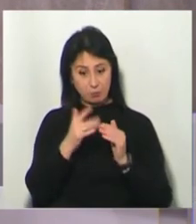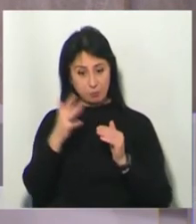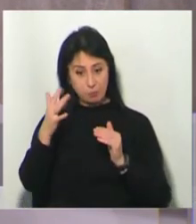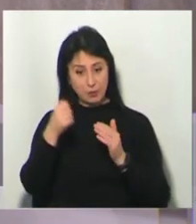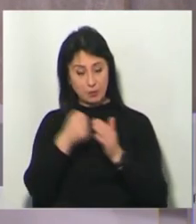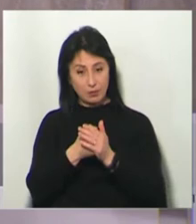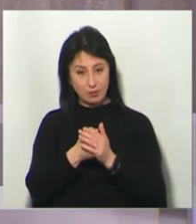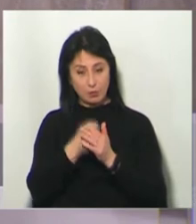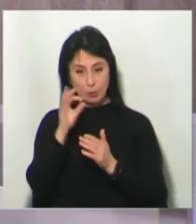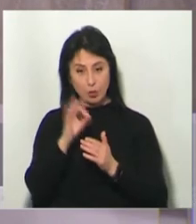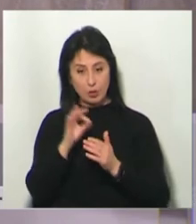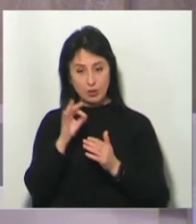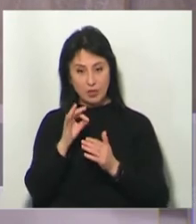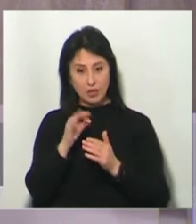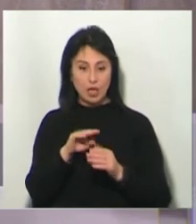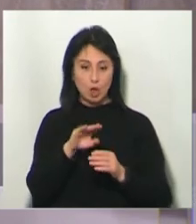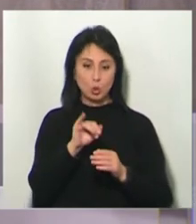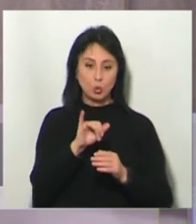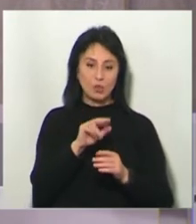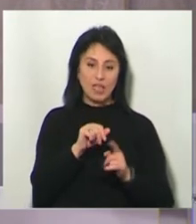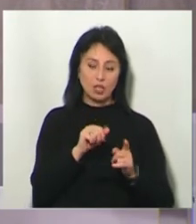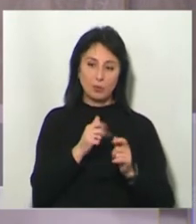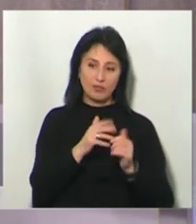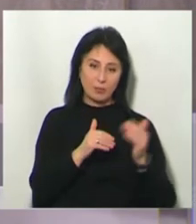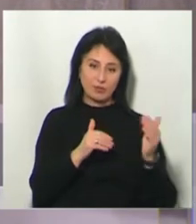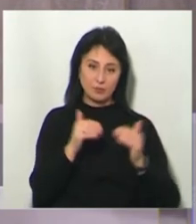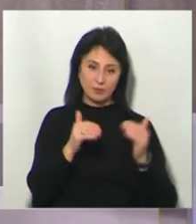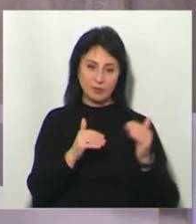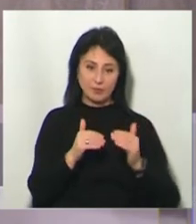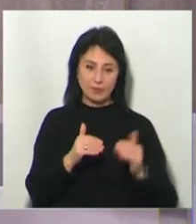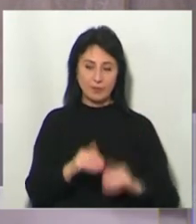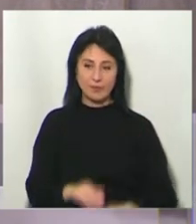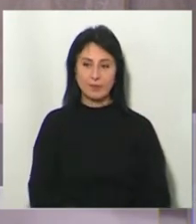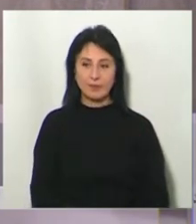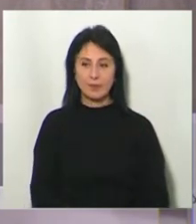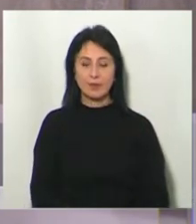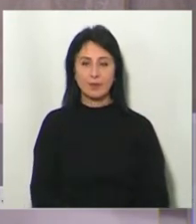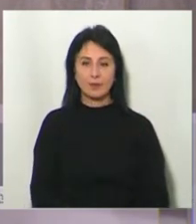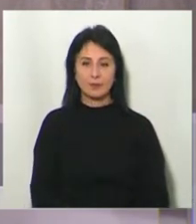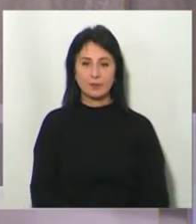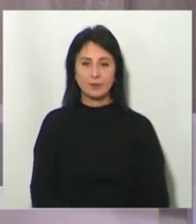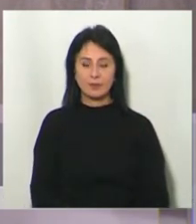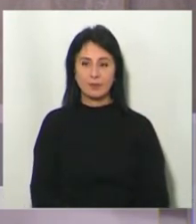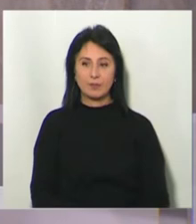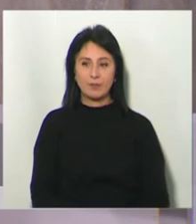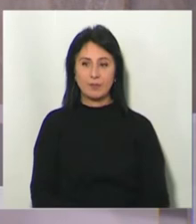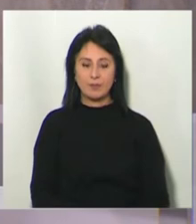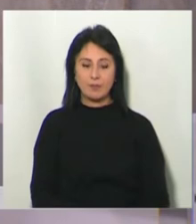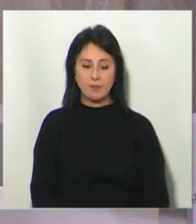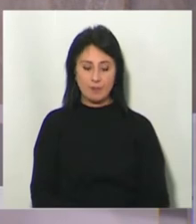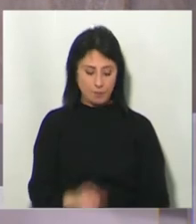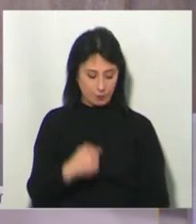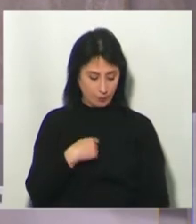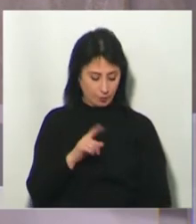რომელიც 8-მდე ან ტუტიანობა რა რიცხვებში უნდა ჯდებოდეს? დიდი კი ბატონო. ჩვენ აუცილებლად ვისაუბრებთ,